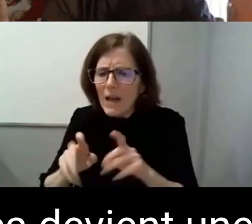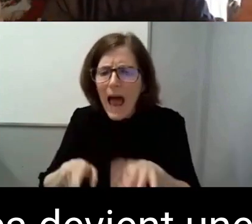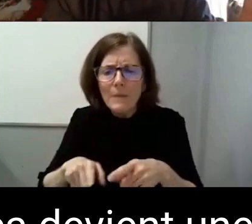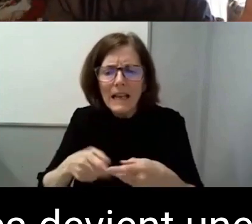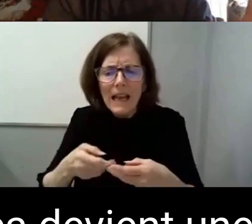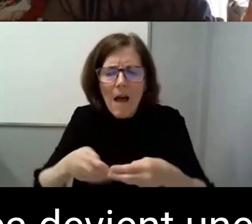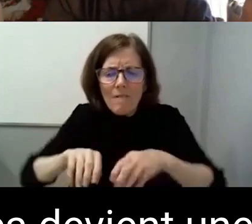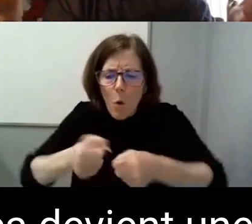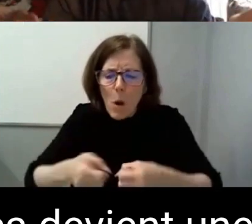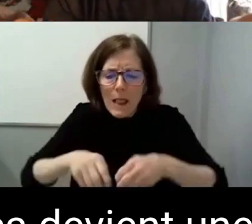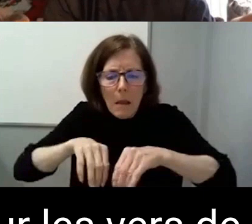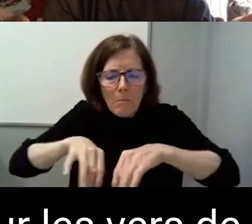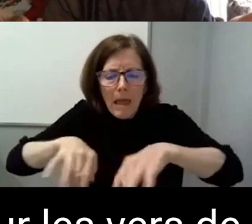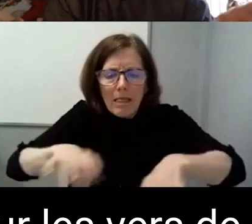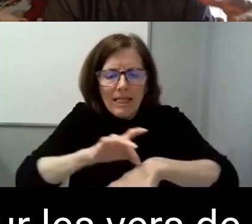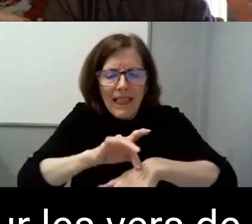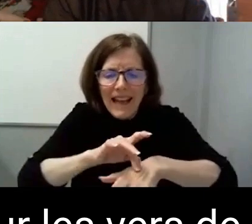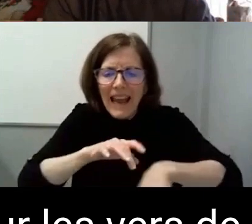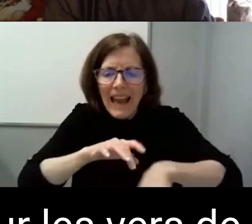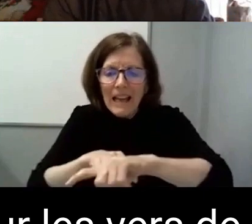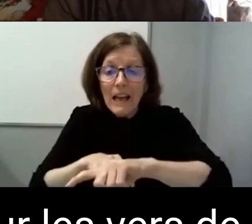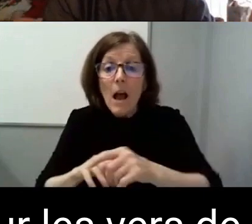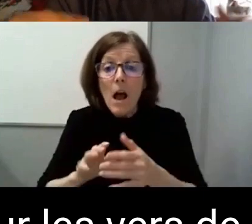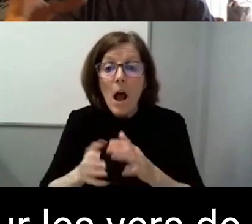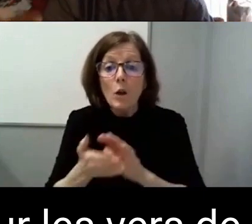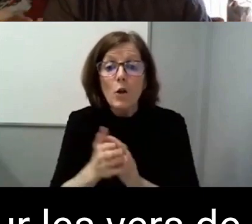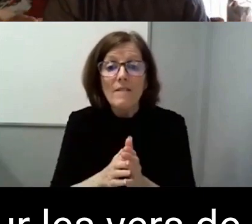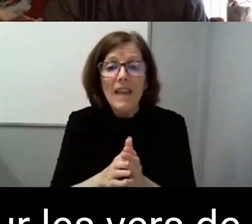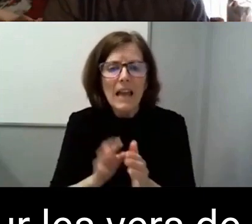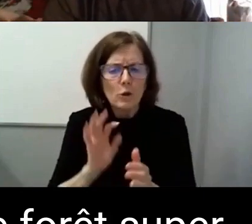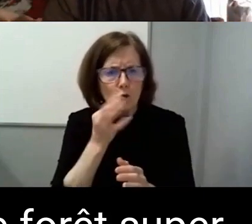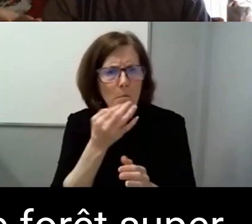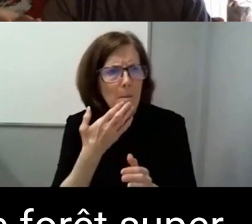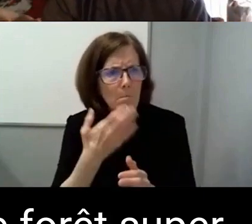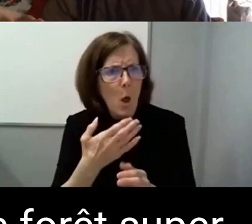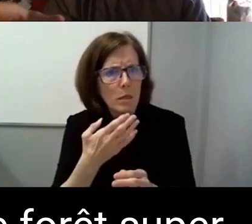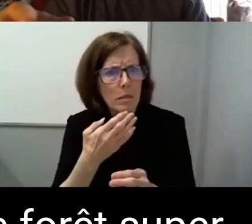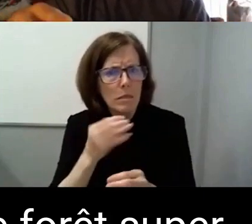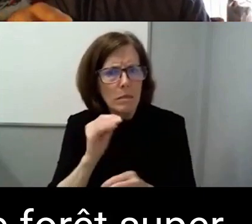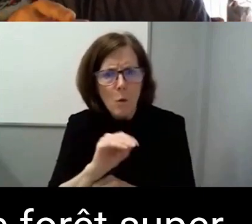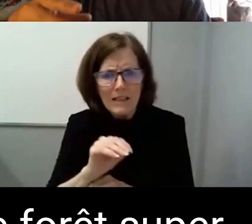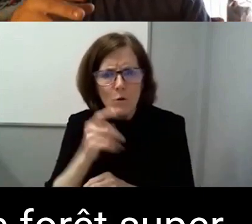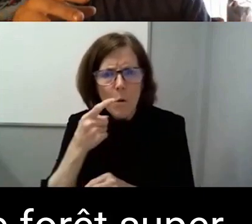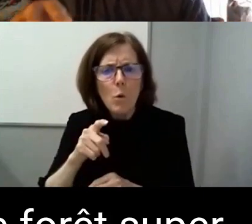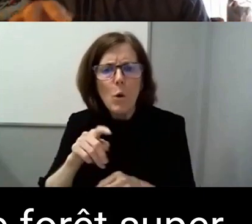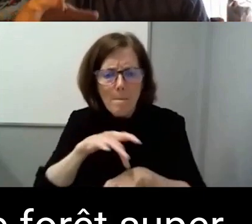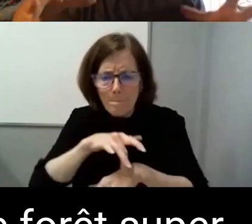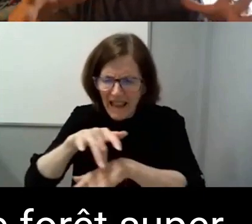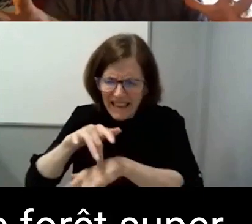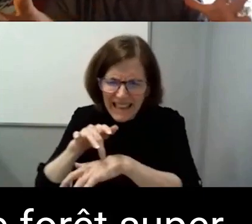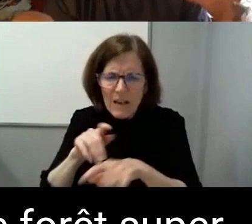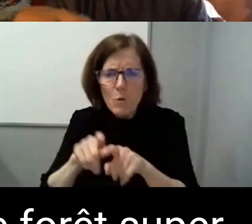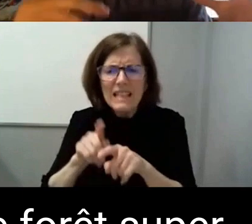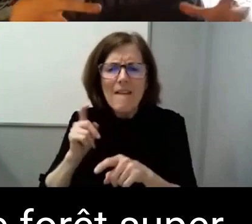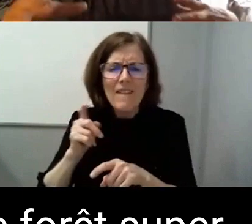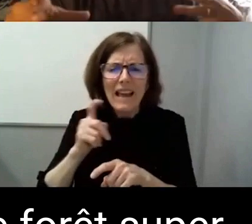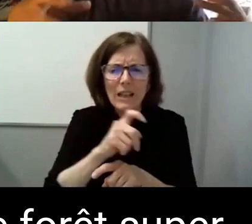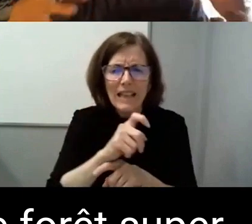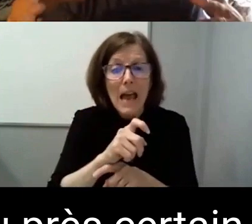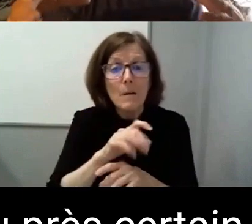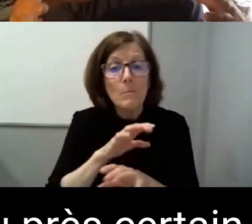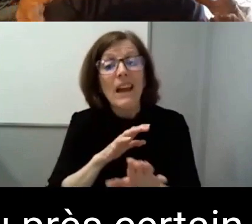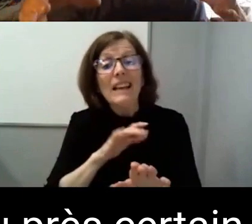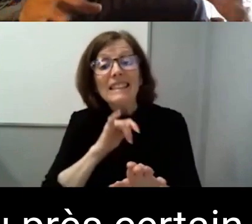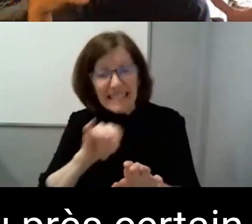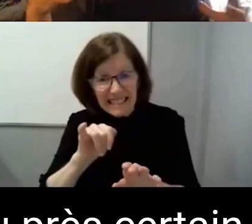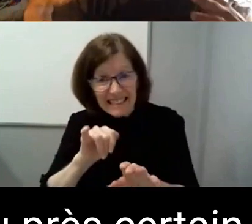terrain. Et à ce moment-là, ça devient une super bonne nourriture pour les bactéries, pour les vers de terre. Mais à moins que votre terrain soit une forêt